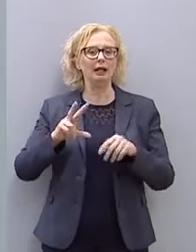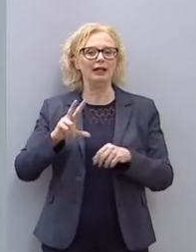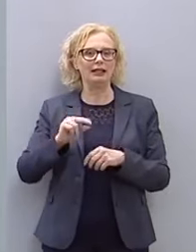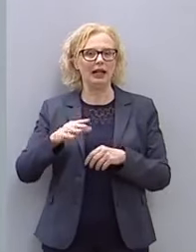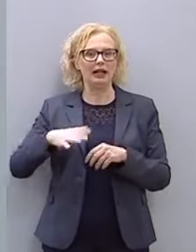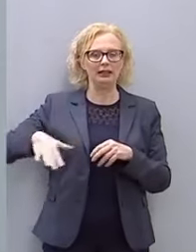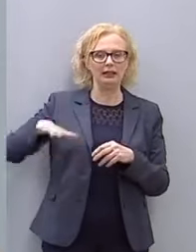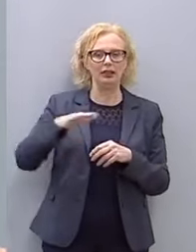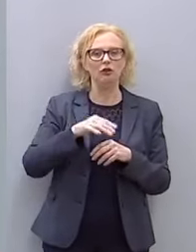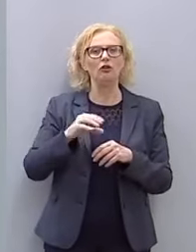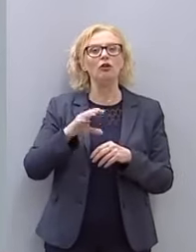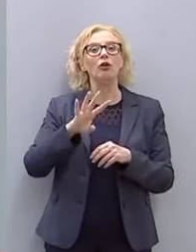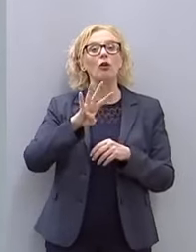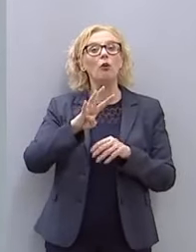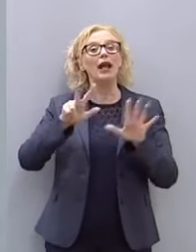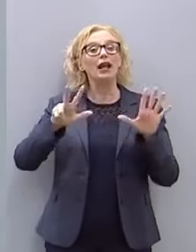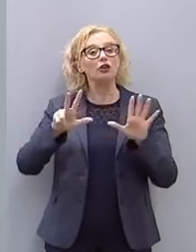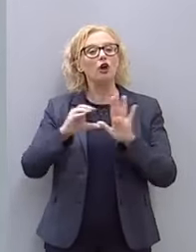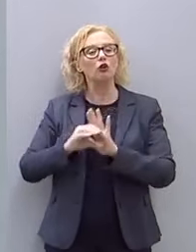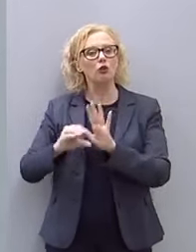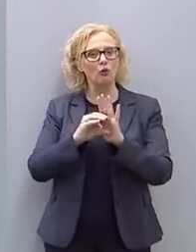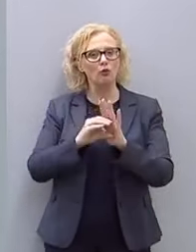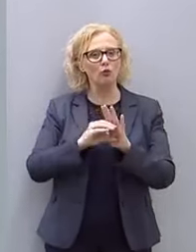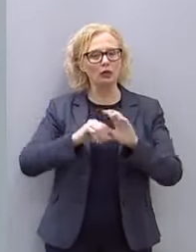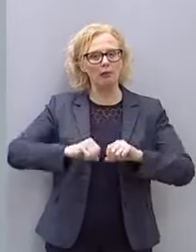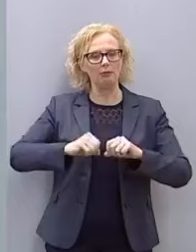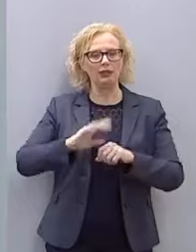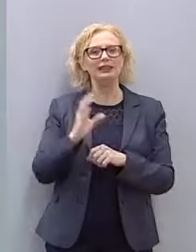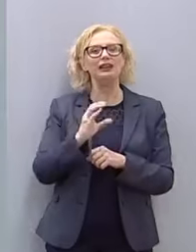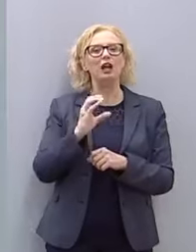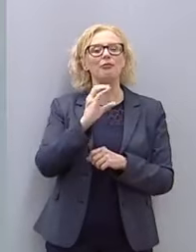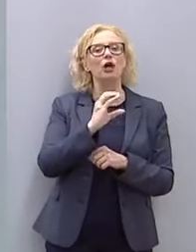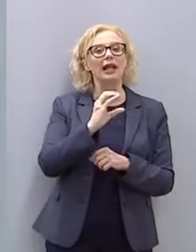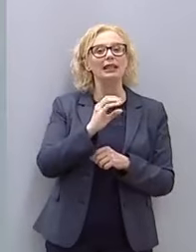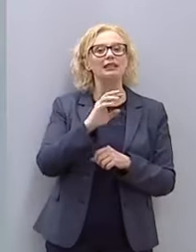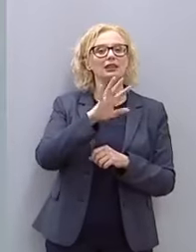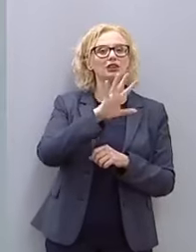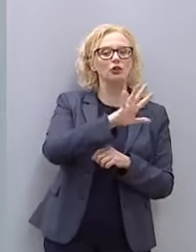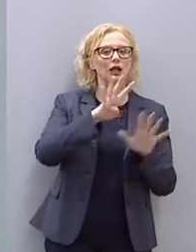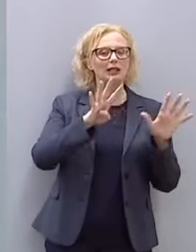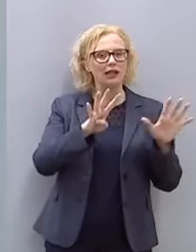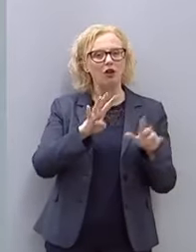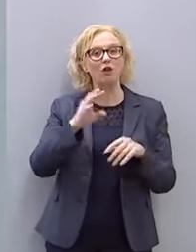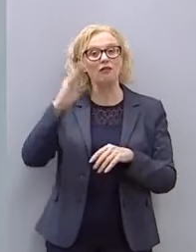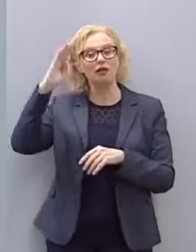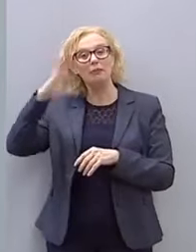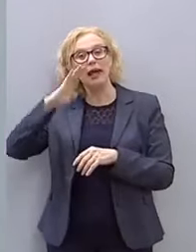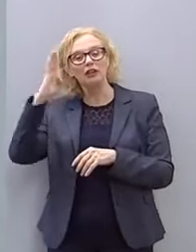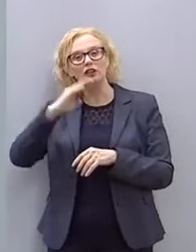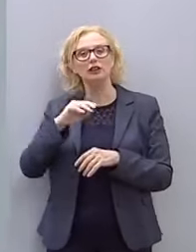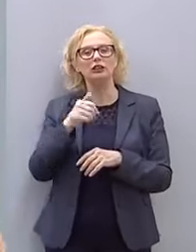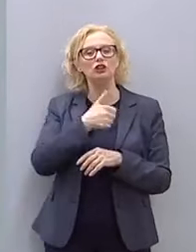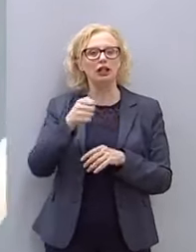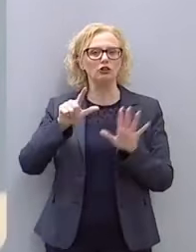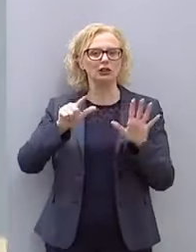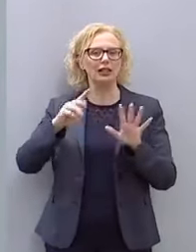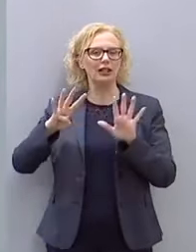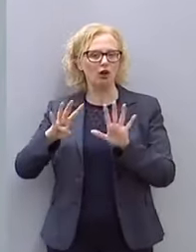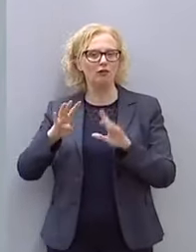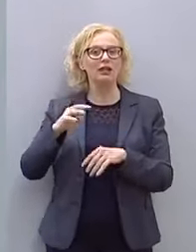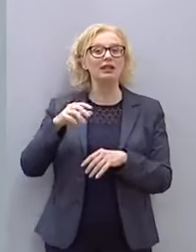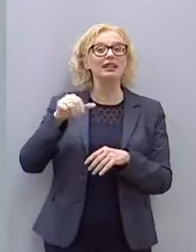48 comuni del trentino faccio qualche esempio a cles 59 persone a pergine 179 a san michele